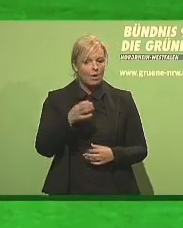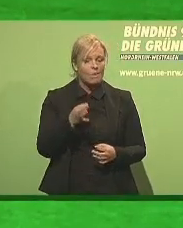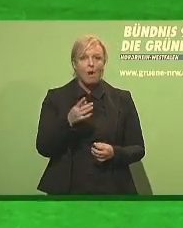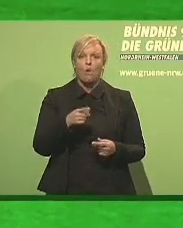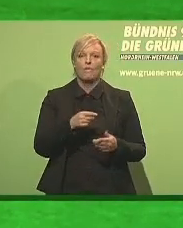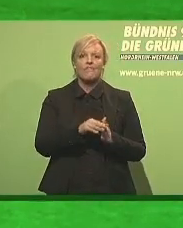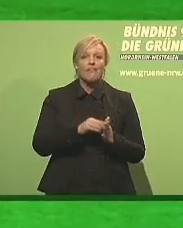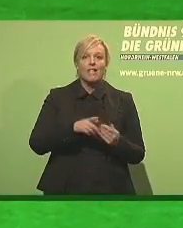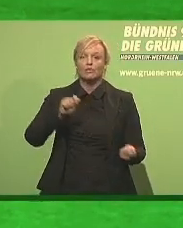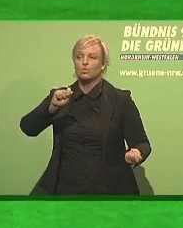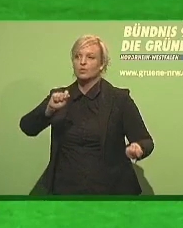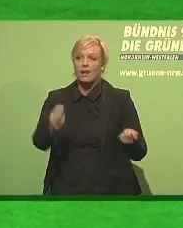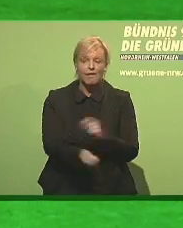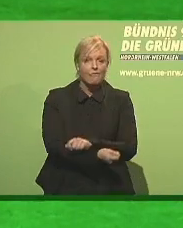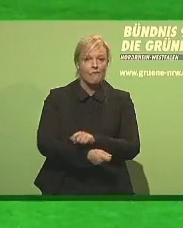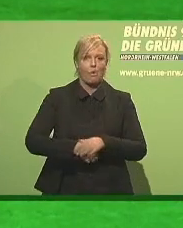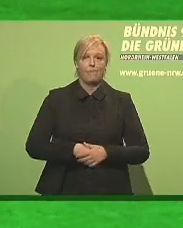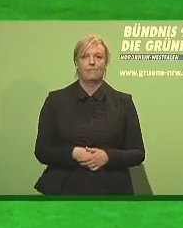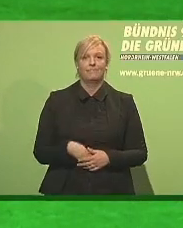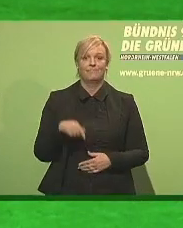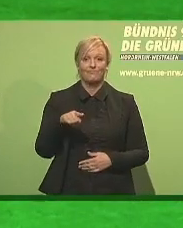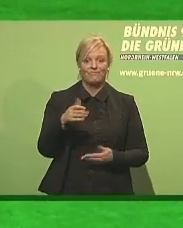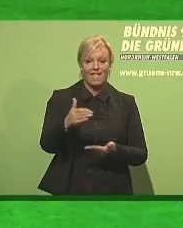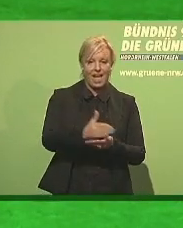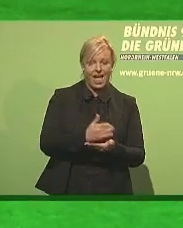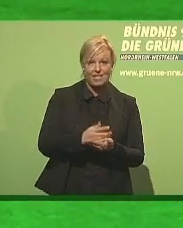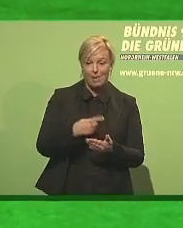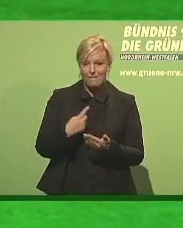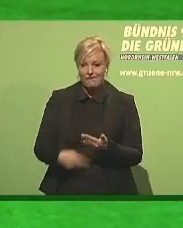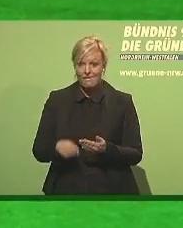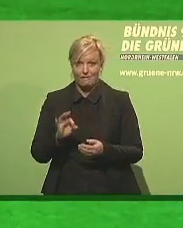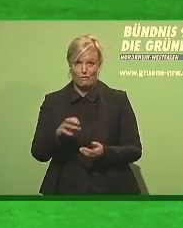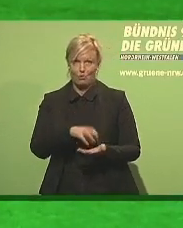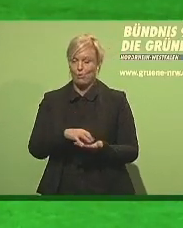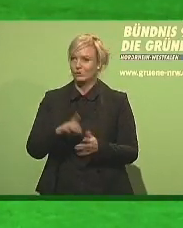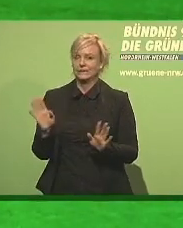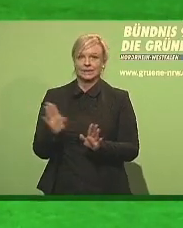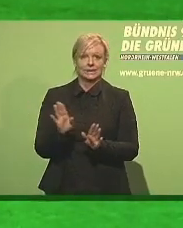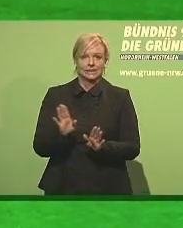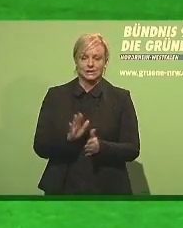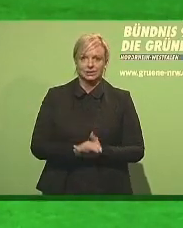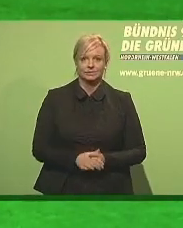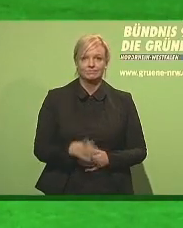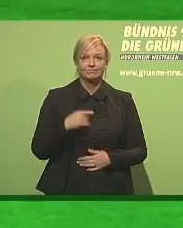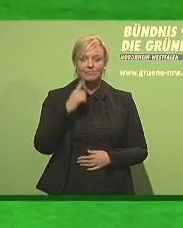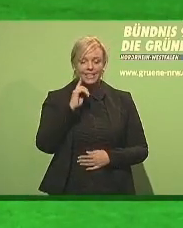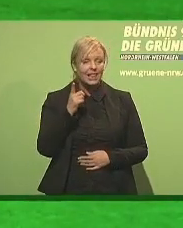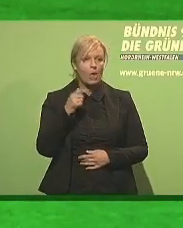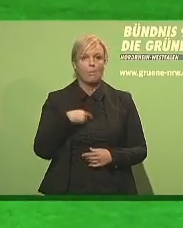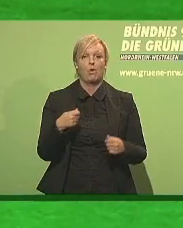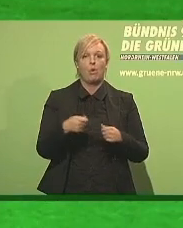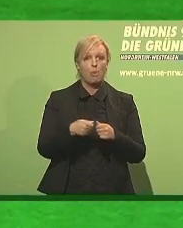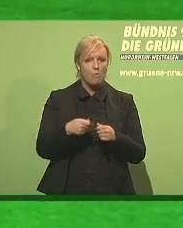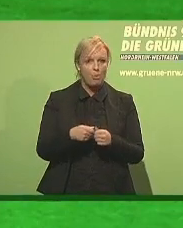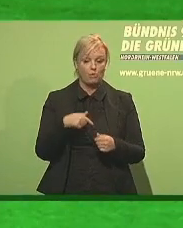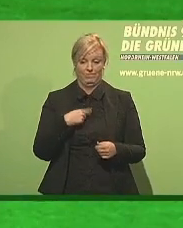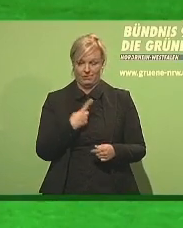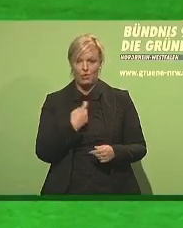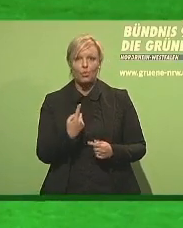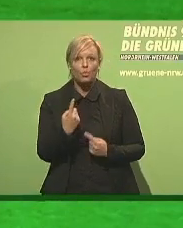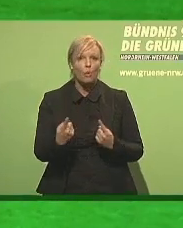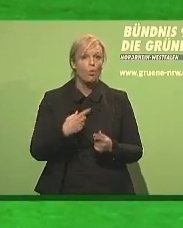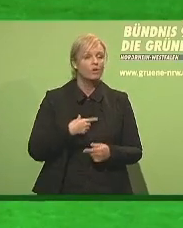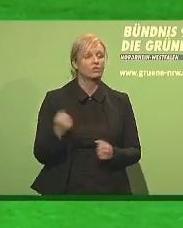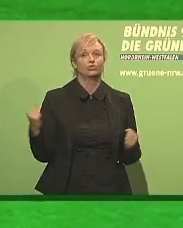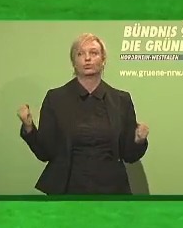diese wichtige Einnahme für die Kommunen nicht wegfällt. Ich glaube aber wirklich, dass der Bund hier in der Pflicht ist und ich glaube, dass wir Grünen hier diejenigen sind, die die stärkste